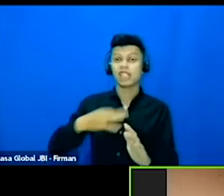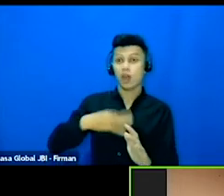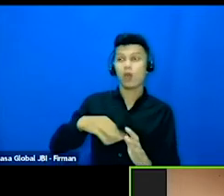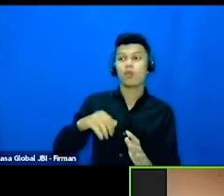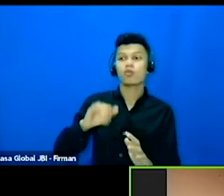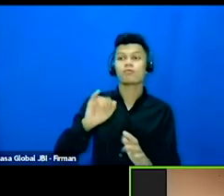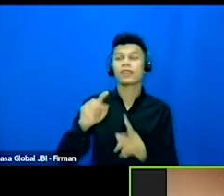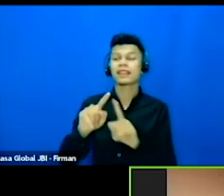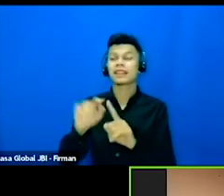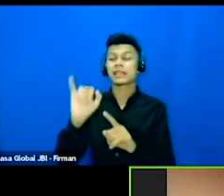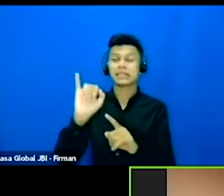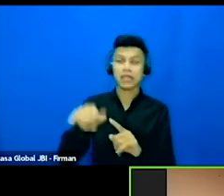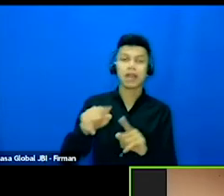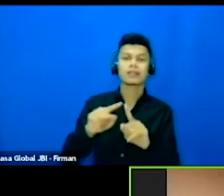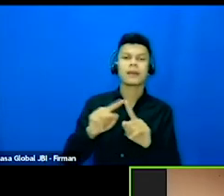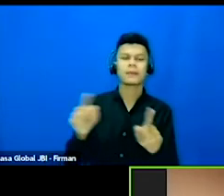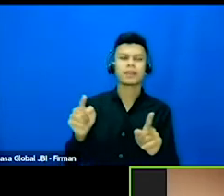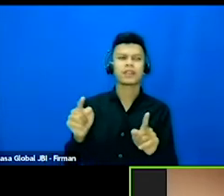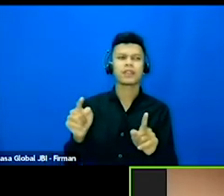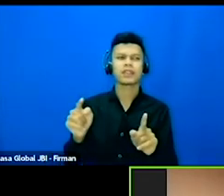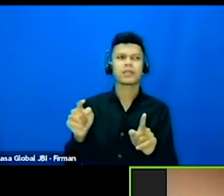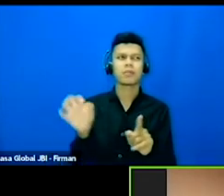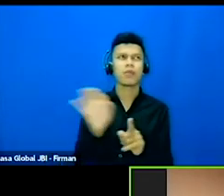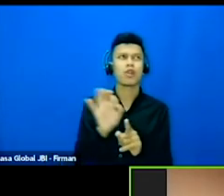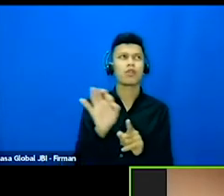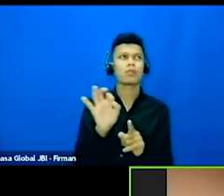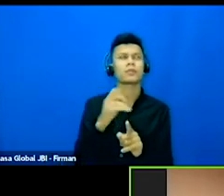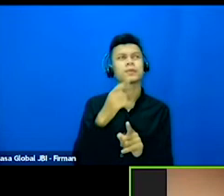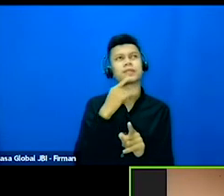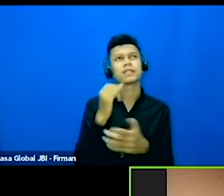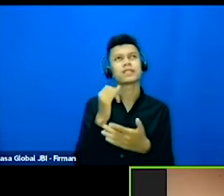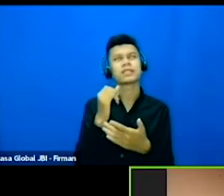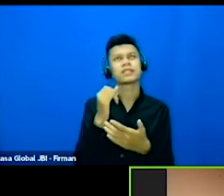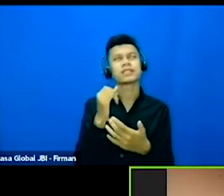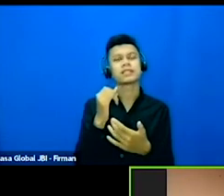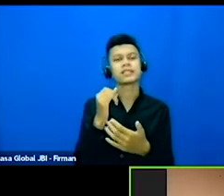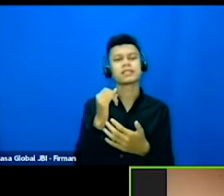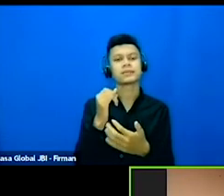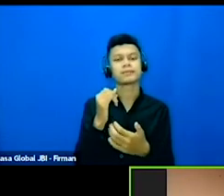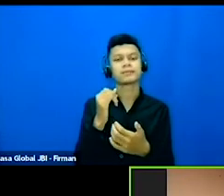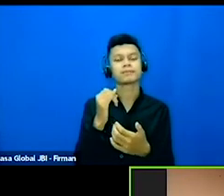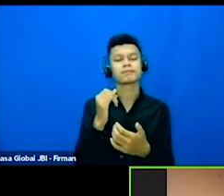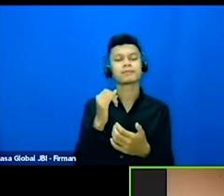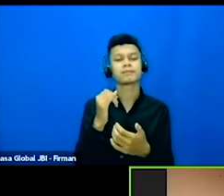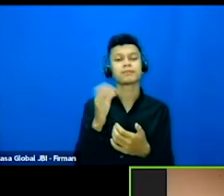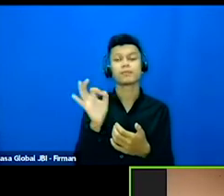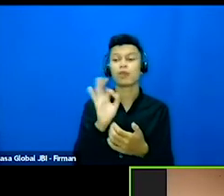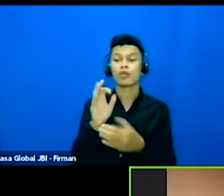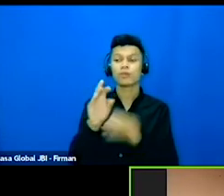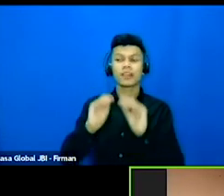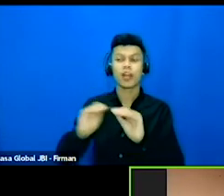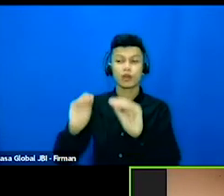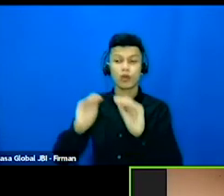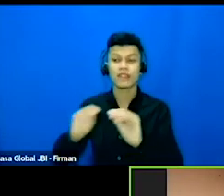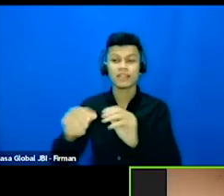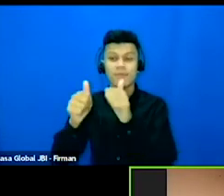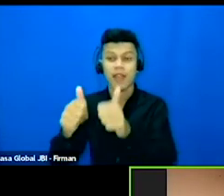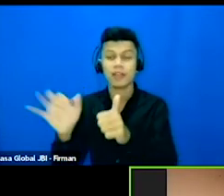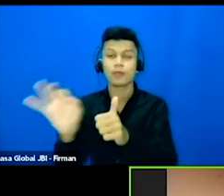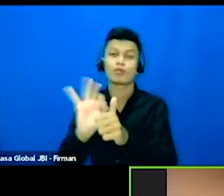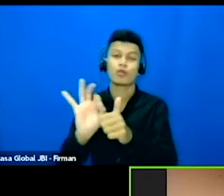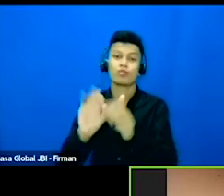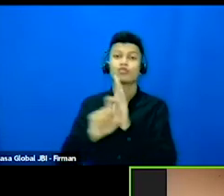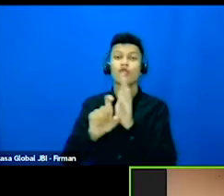ke apa belum other terapat terdidik juga dengan baik bisanya tadi